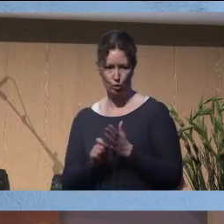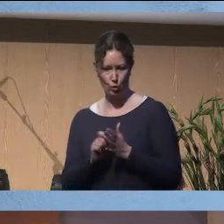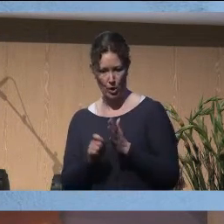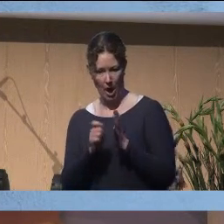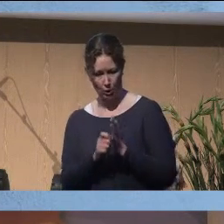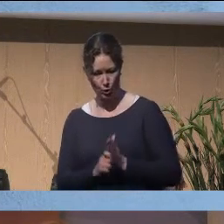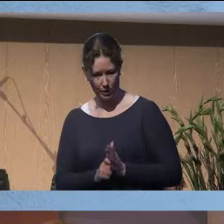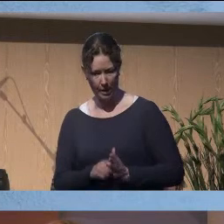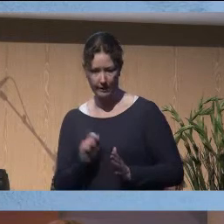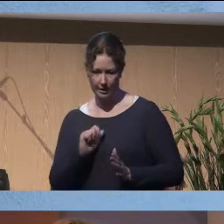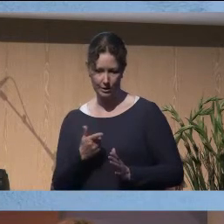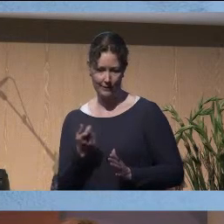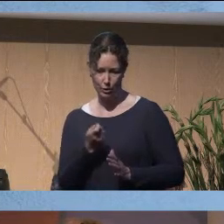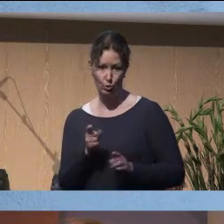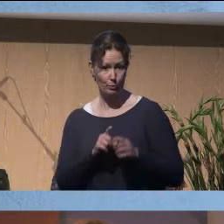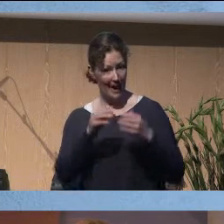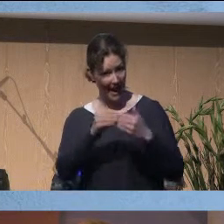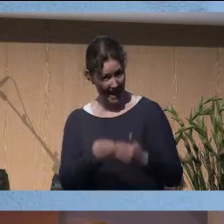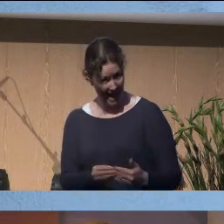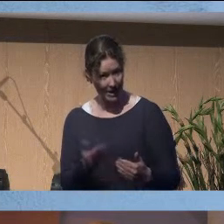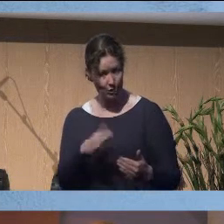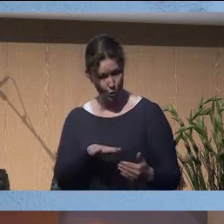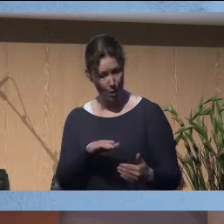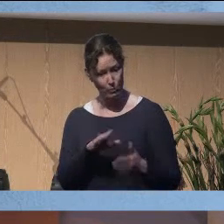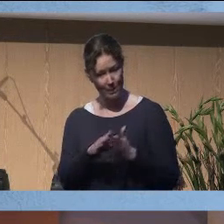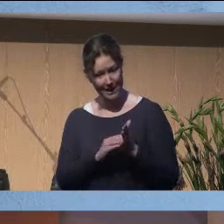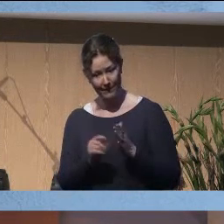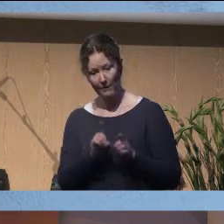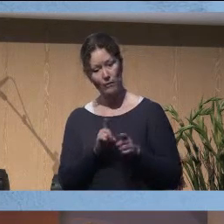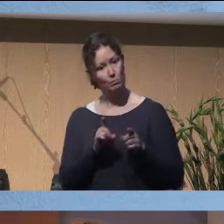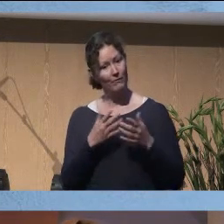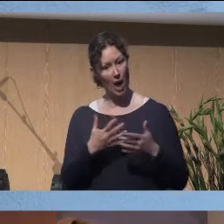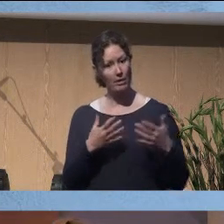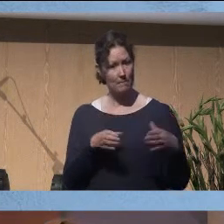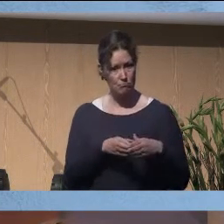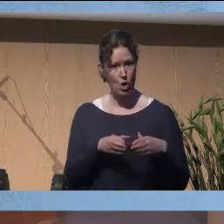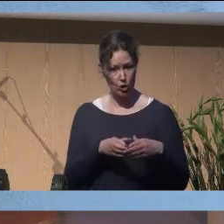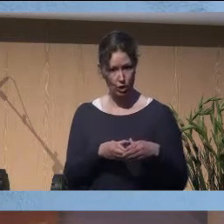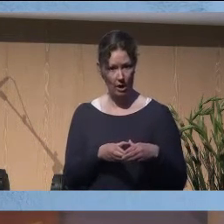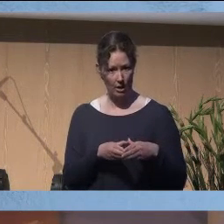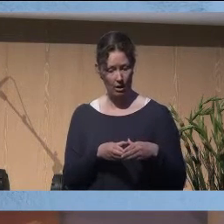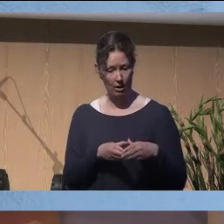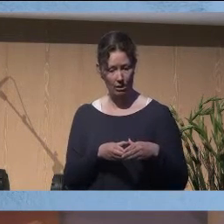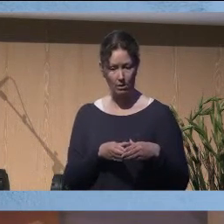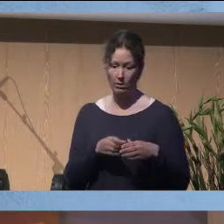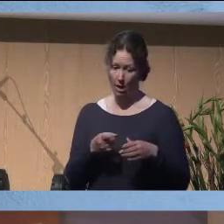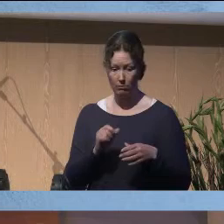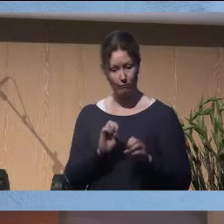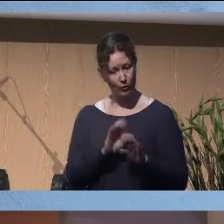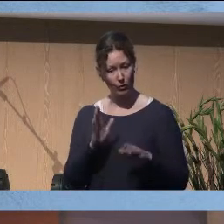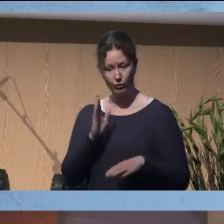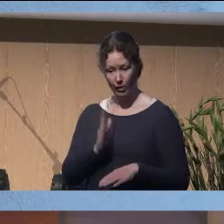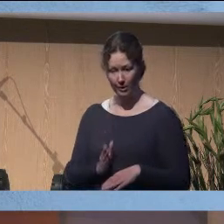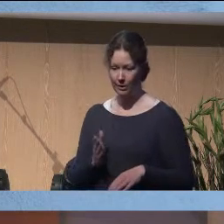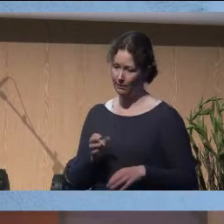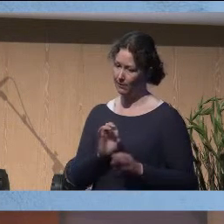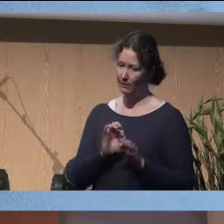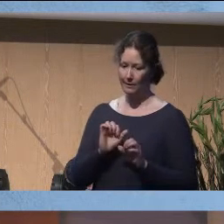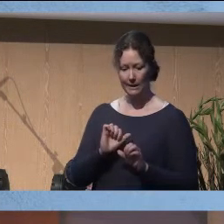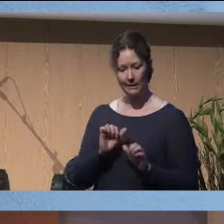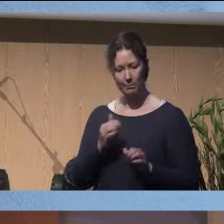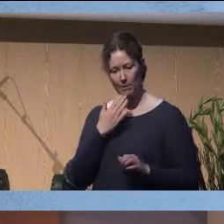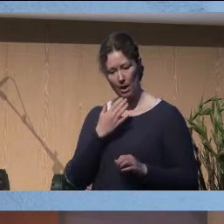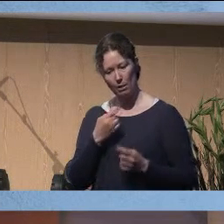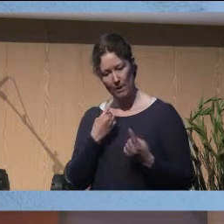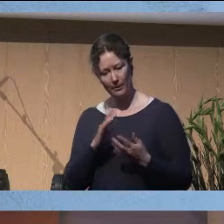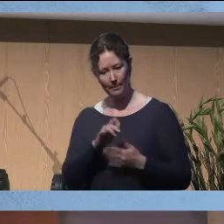Journalnotatet er jo selvfølgelig noe man er enige om, som et referat fra et vanlig møte. Så, men det var flott. Takk skal du ha. Det var kjekt å snakke med